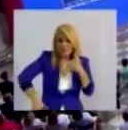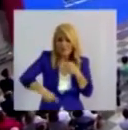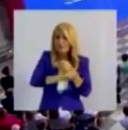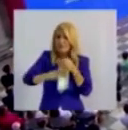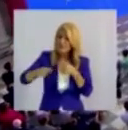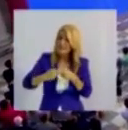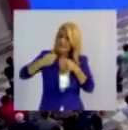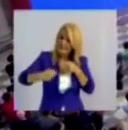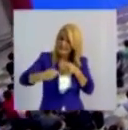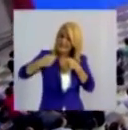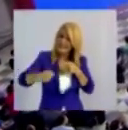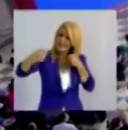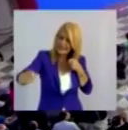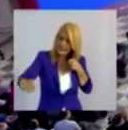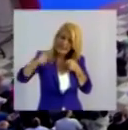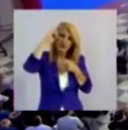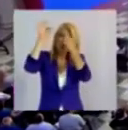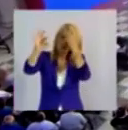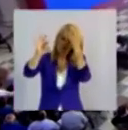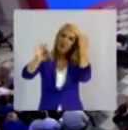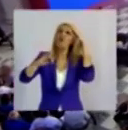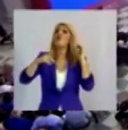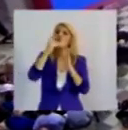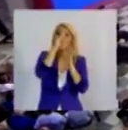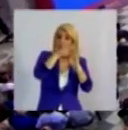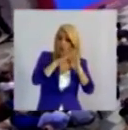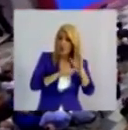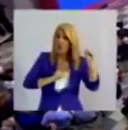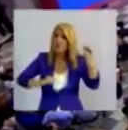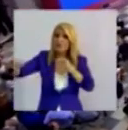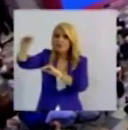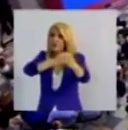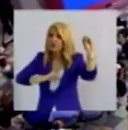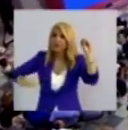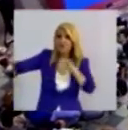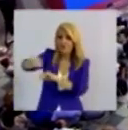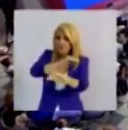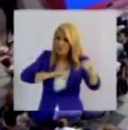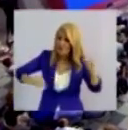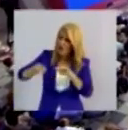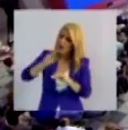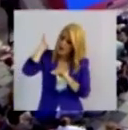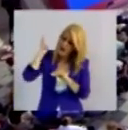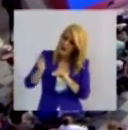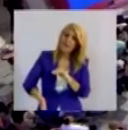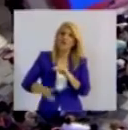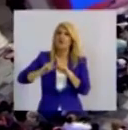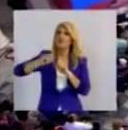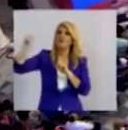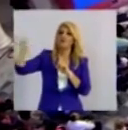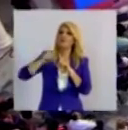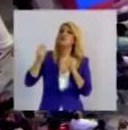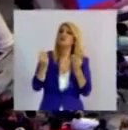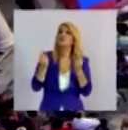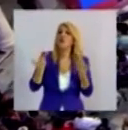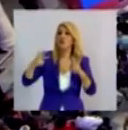των προγραμμάτων, αν όχι της κινητικότητας, αλλά αυτό να πραγματοποιηθεί μέσω της εξαποστάσεως